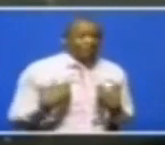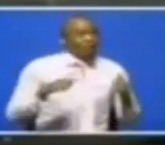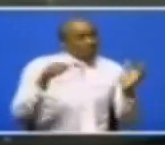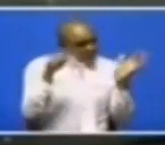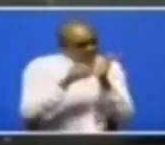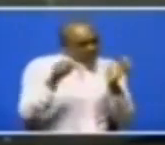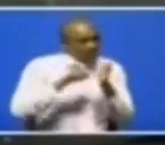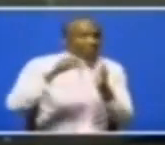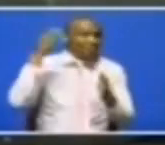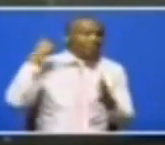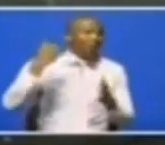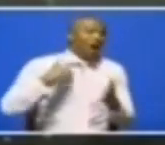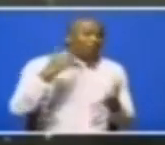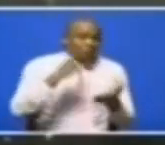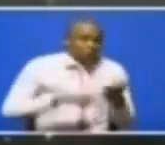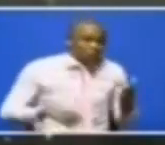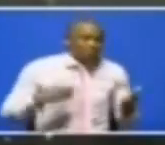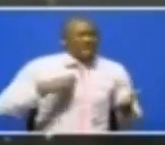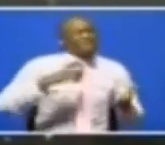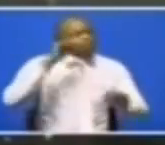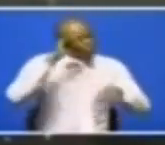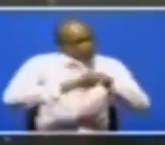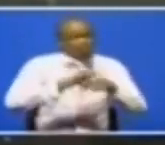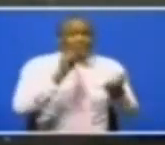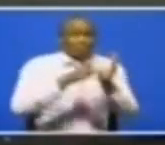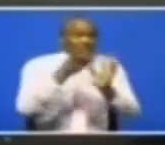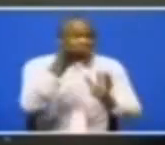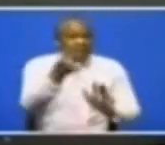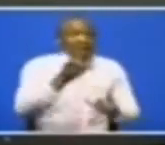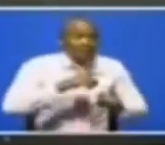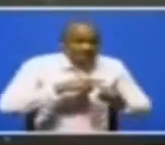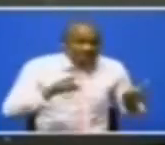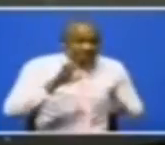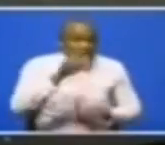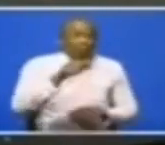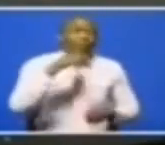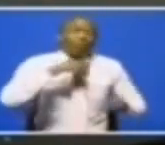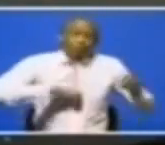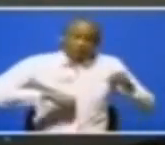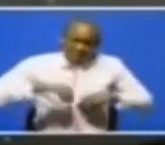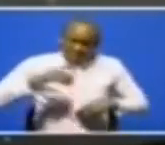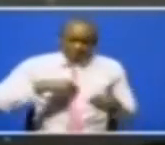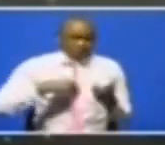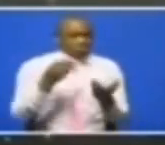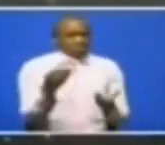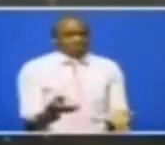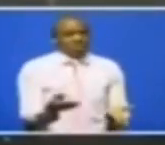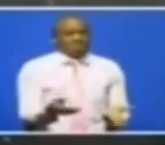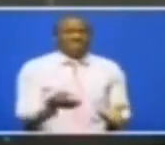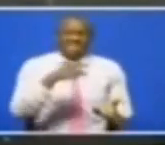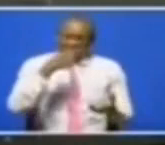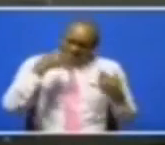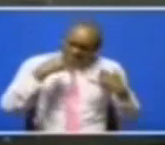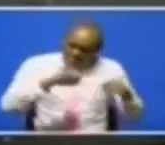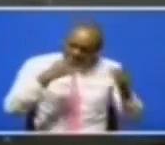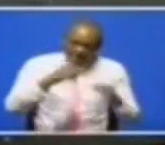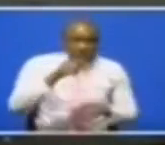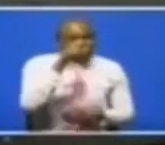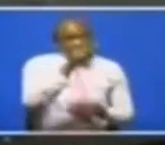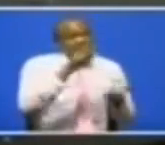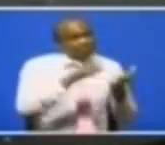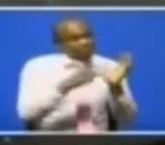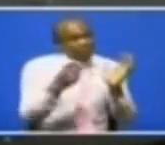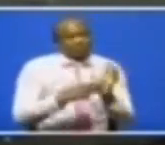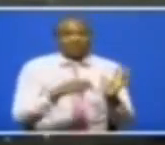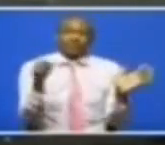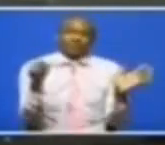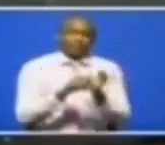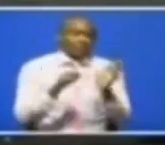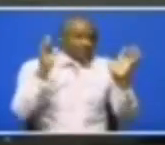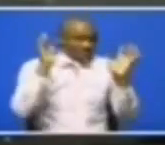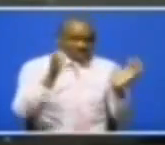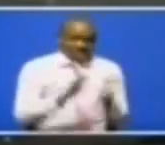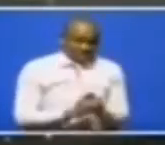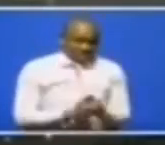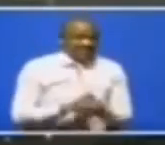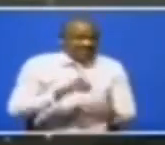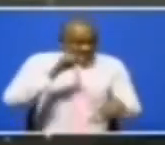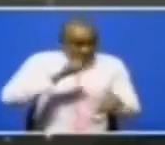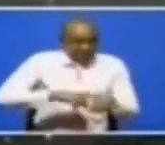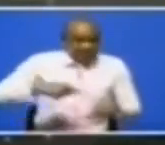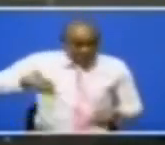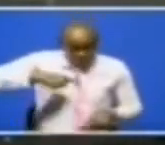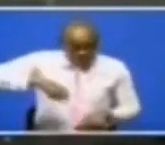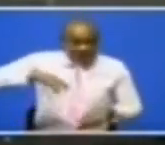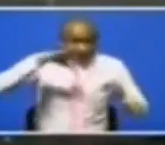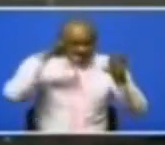Shida ambayo tumekuwa nayo ni kuwa tuna miradi mizuri, lakini kutokana na ufisadi, implementation inakuwa ni tatizo. Sisi